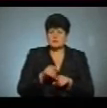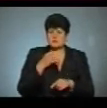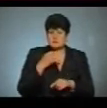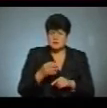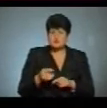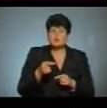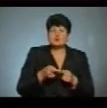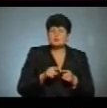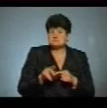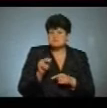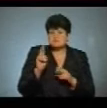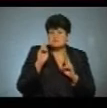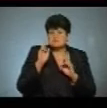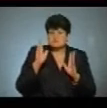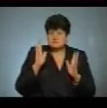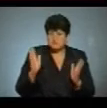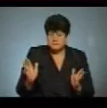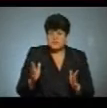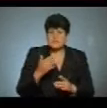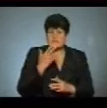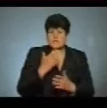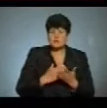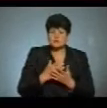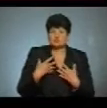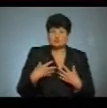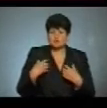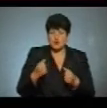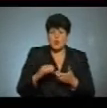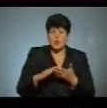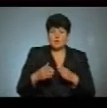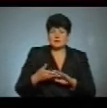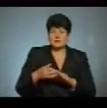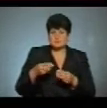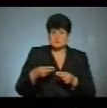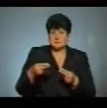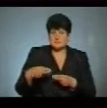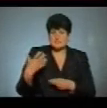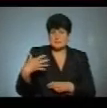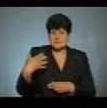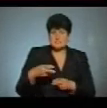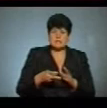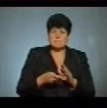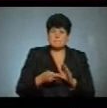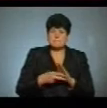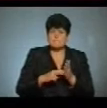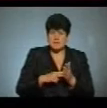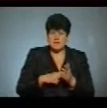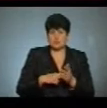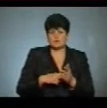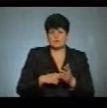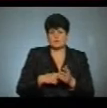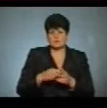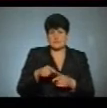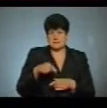що такої статистики не ведуть. Каже, з Національною службою здоров'я контракт уклали на 50 планових і ургентних операцій на